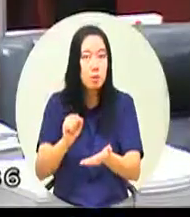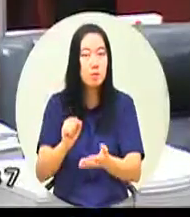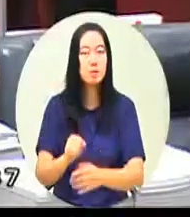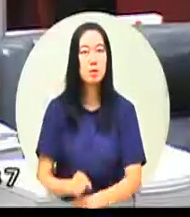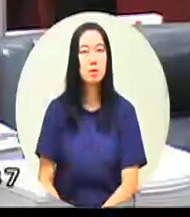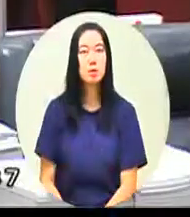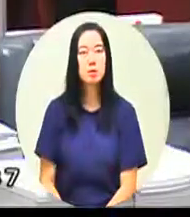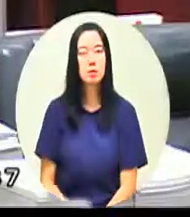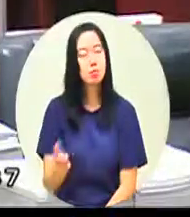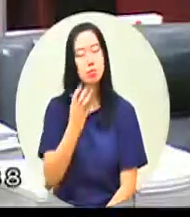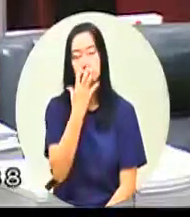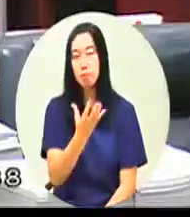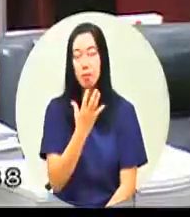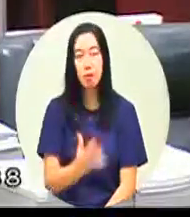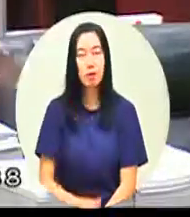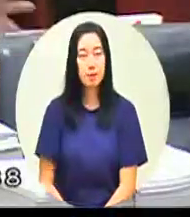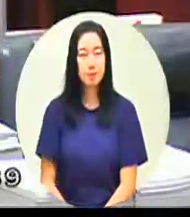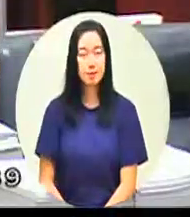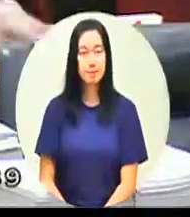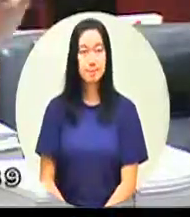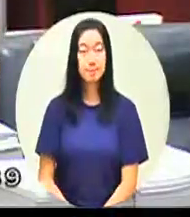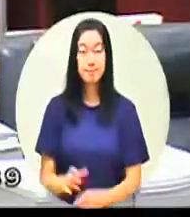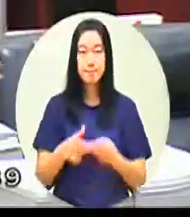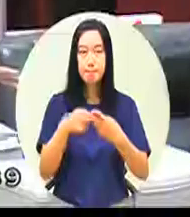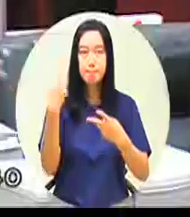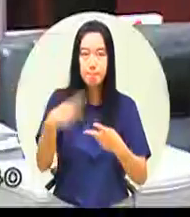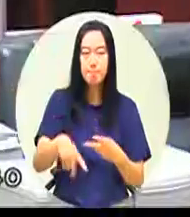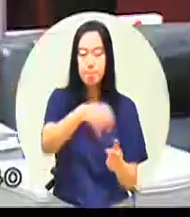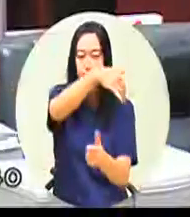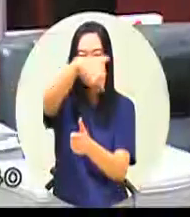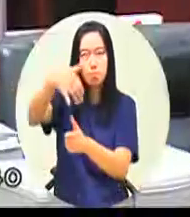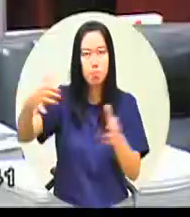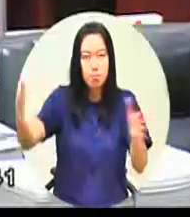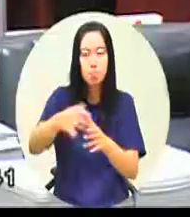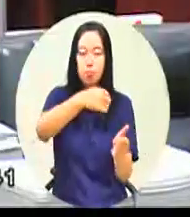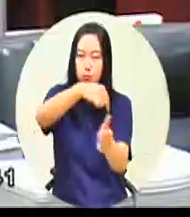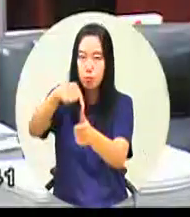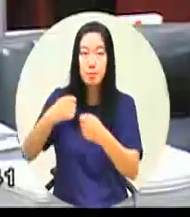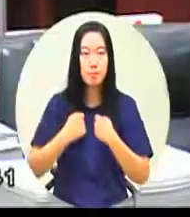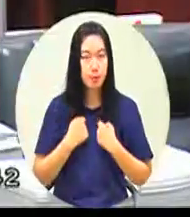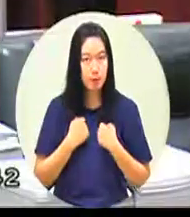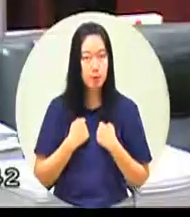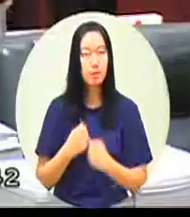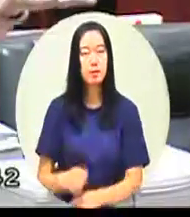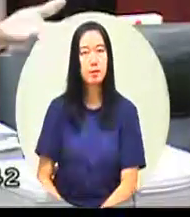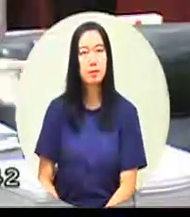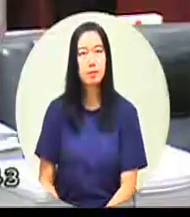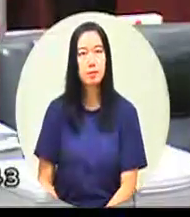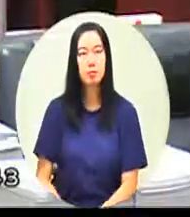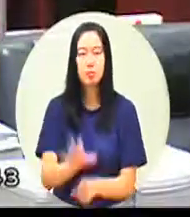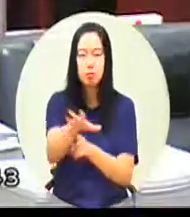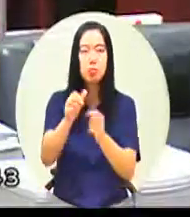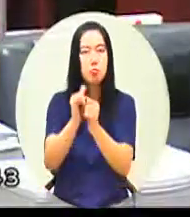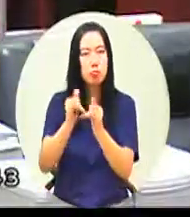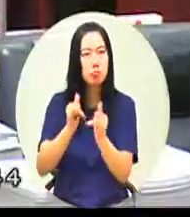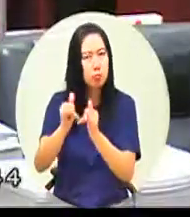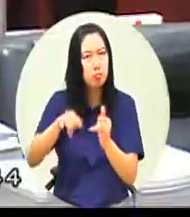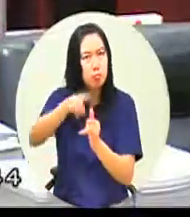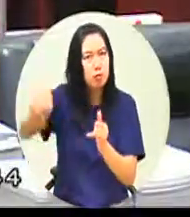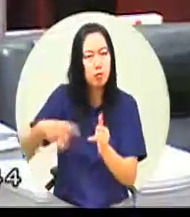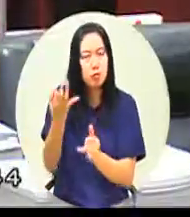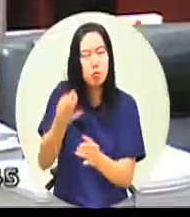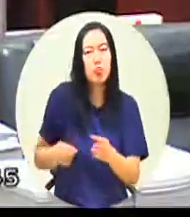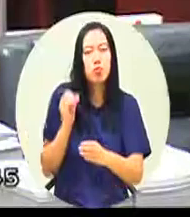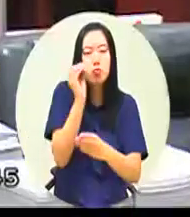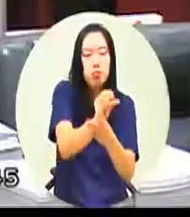望这个爱拜托安尼，第二爱讲实啦，这个要灌输啦，要从宽啦，不要从严。迄农民我来甲伊讲伊的投资的迄落